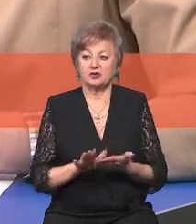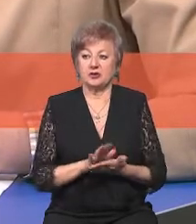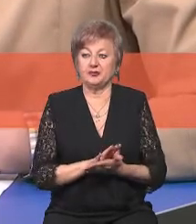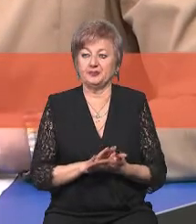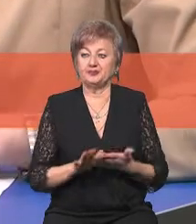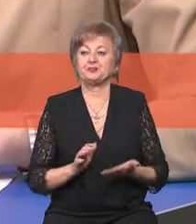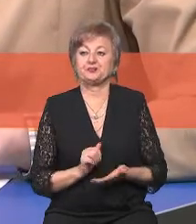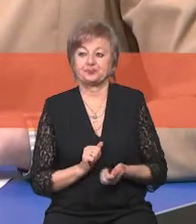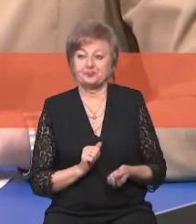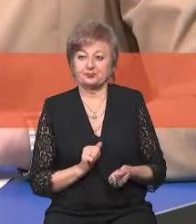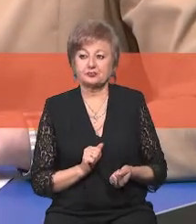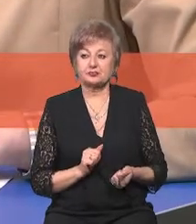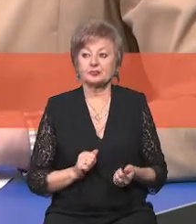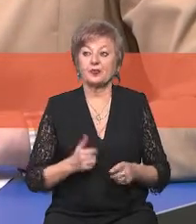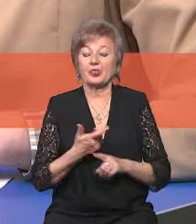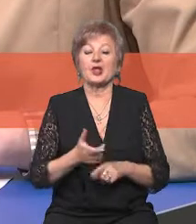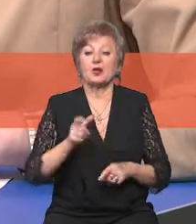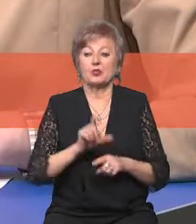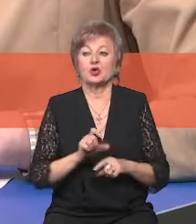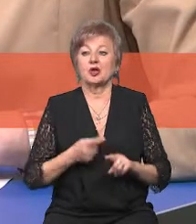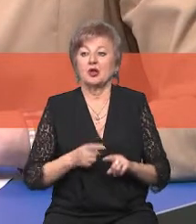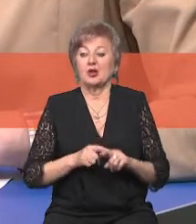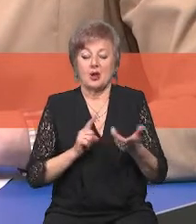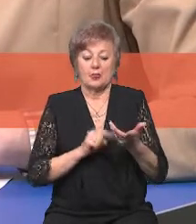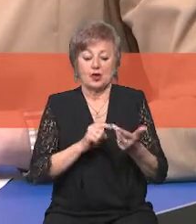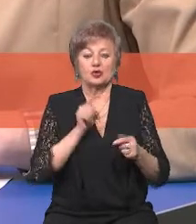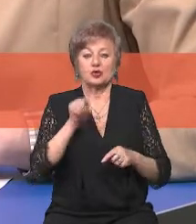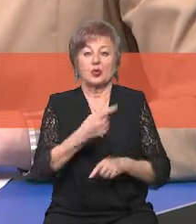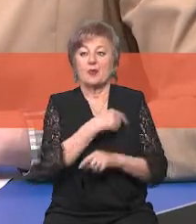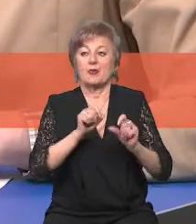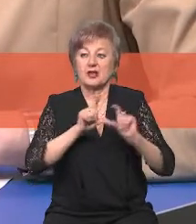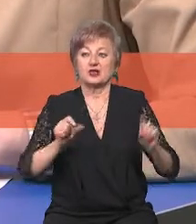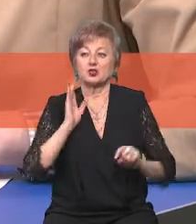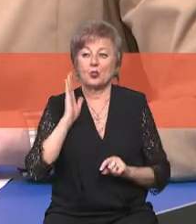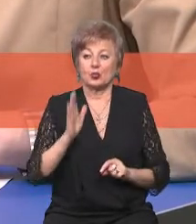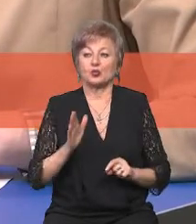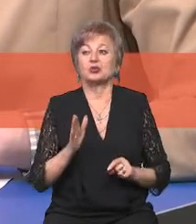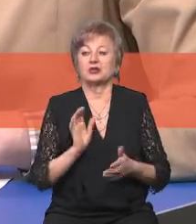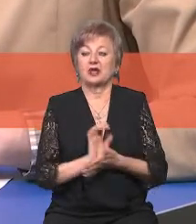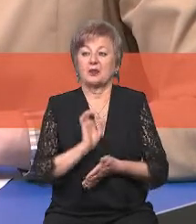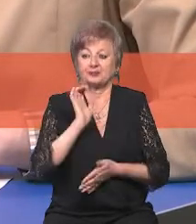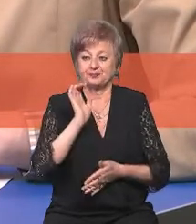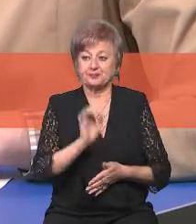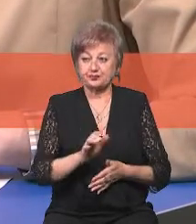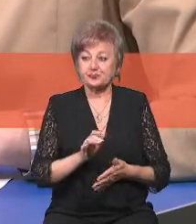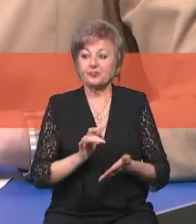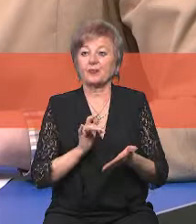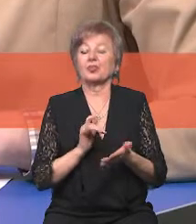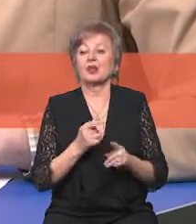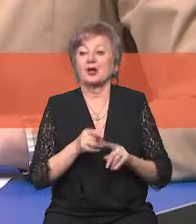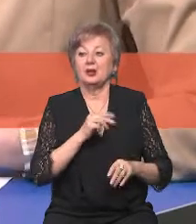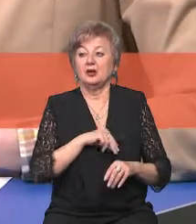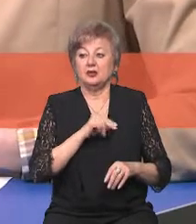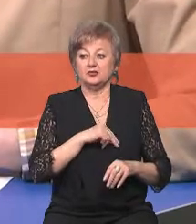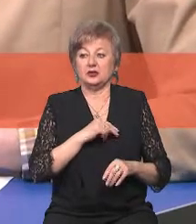чітко орієнтувався. Більше того, перелік тих закладів, які будуть по різним направленням з НСЗУ співпрацювати,